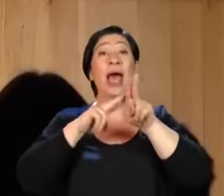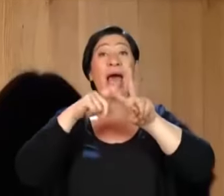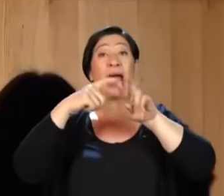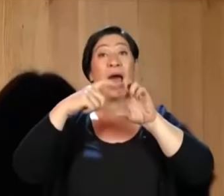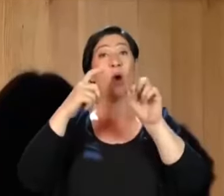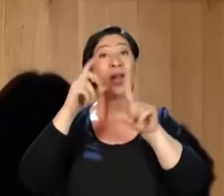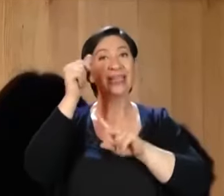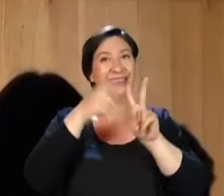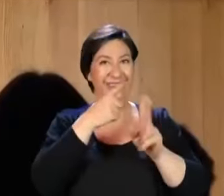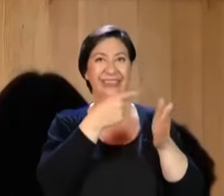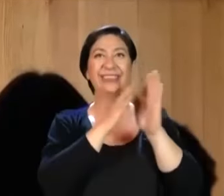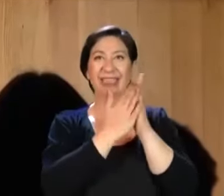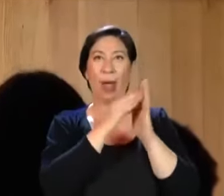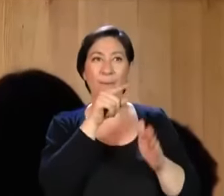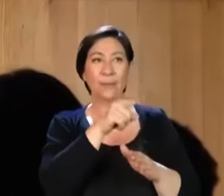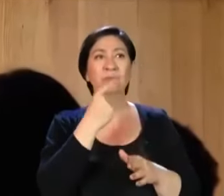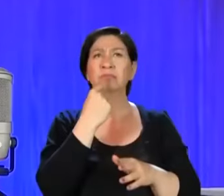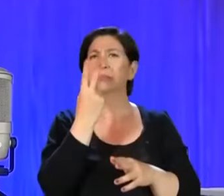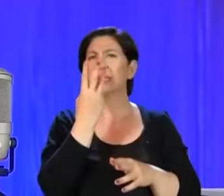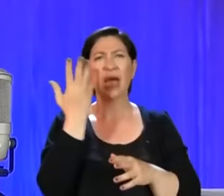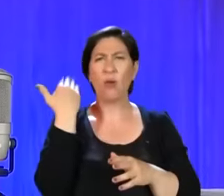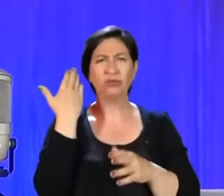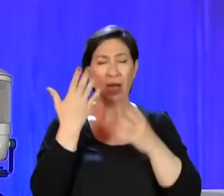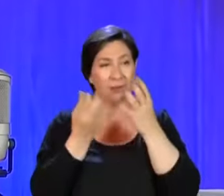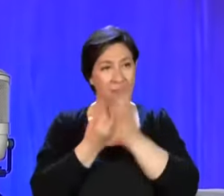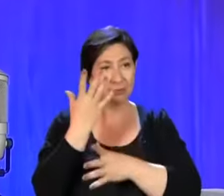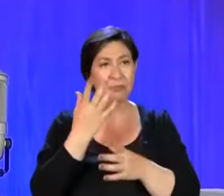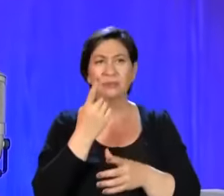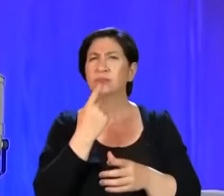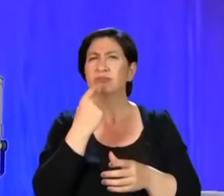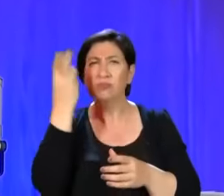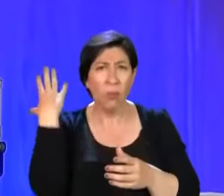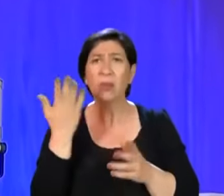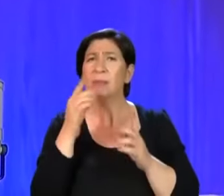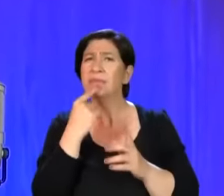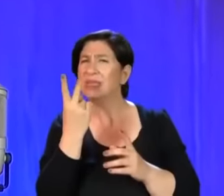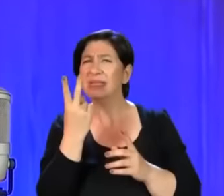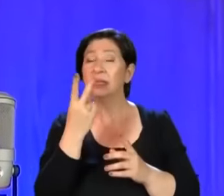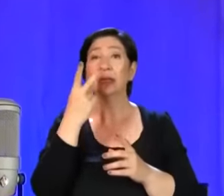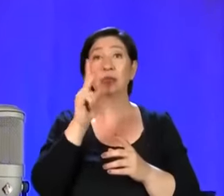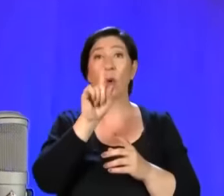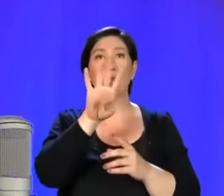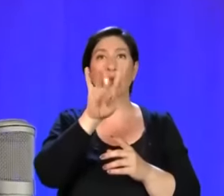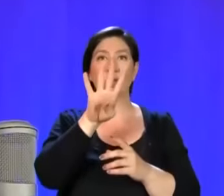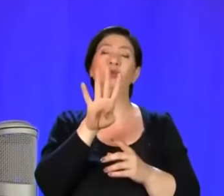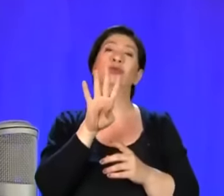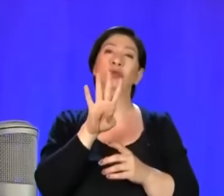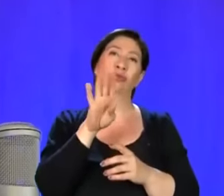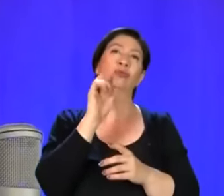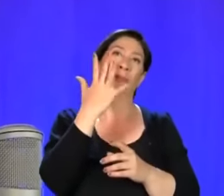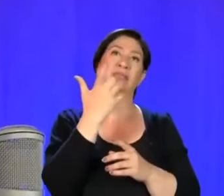kitabı ki bu birkaç sene oldu evet birçok sene mi oldu birkaç sene mi oldu 2014 sanırım